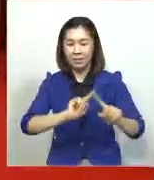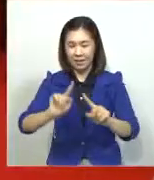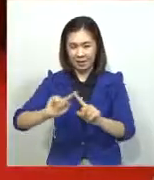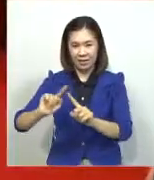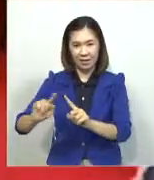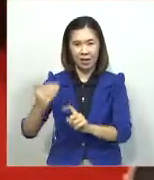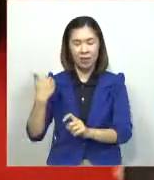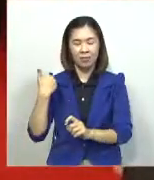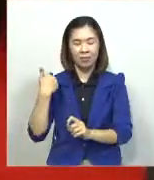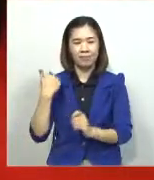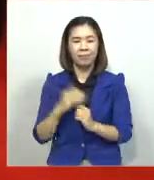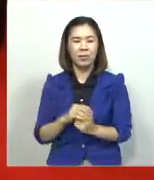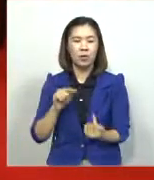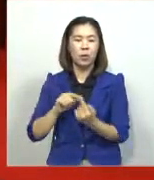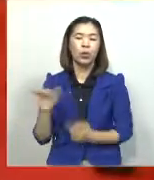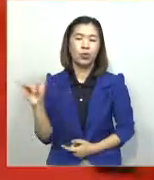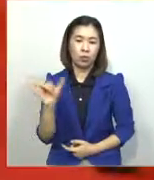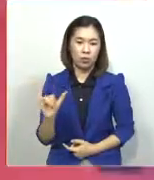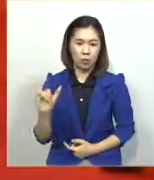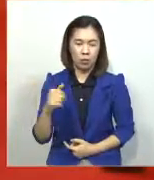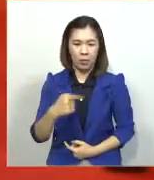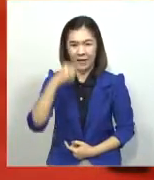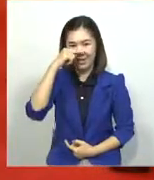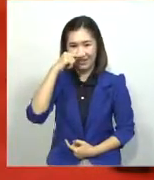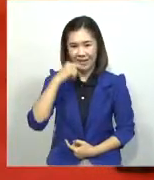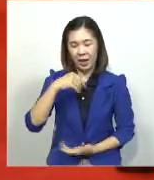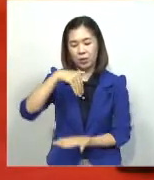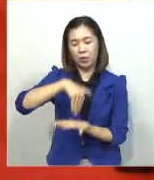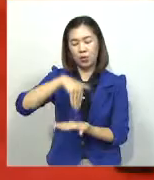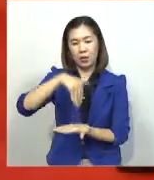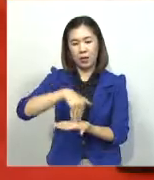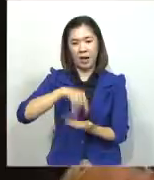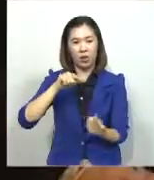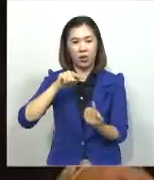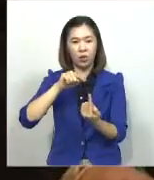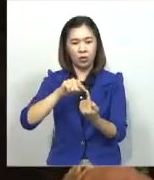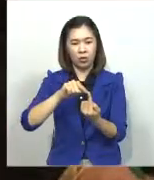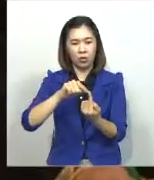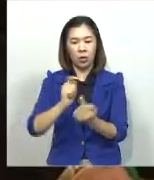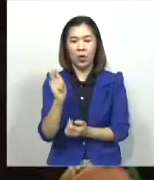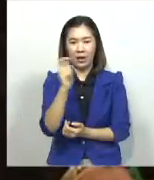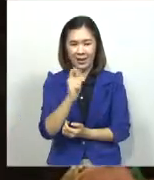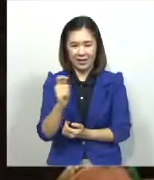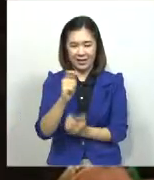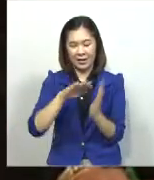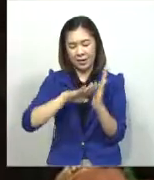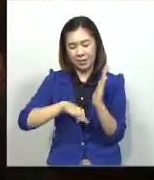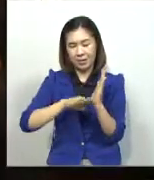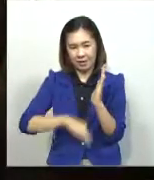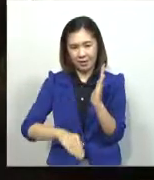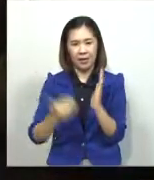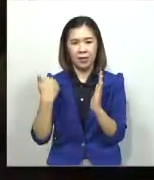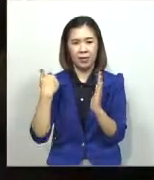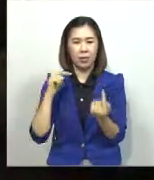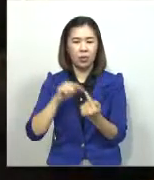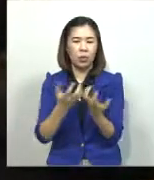ค้าในภูมิภาคยุโรปโดยมองไทยเป็นศูนย์กลางของภูมิภาคเอเชียตะวันออกเฉียงใต้ที่สามารถเป็นฐานกระจาย